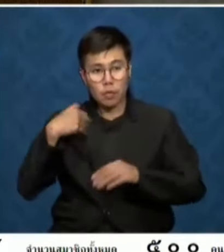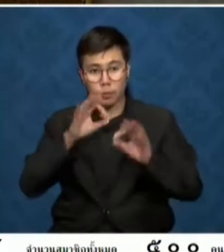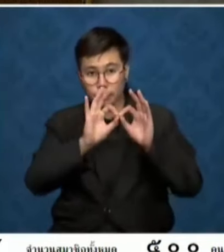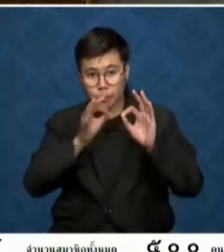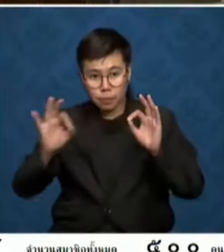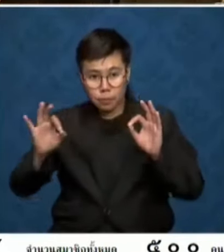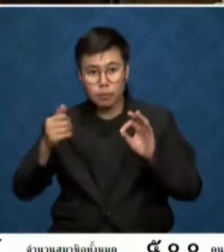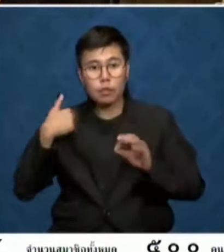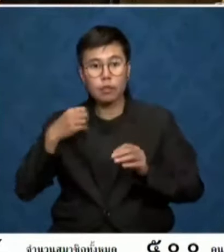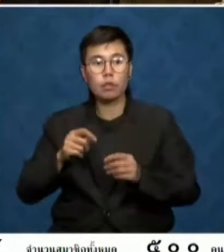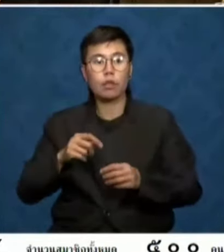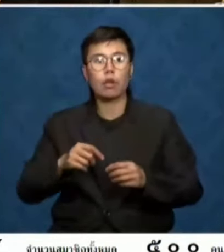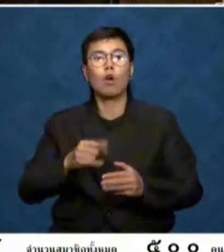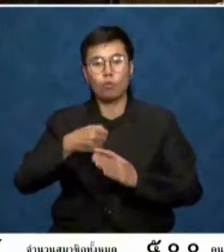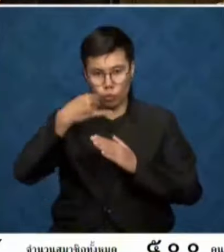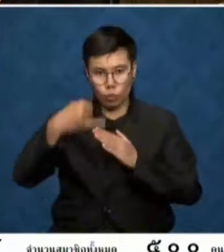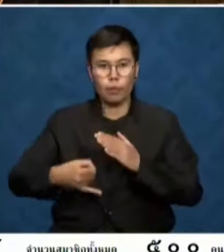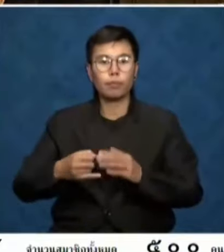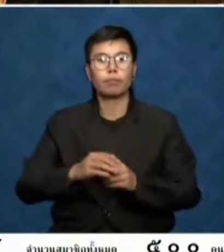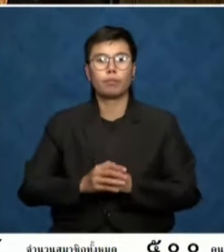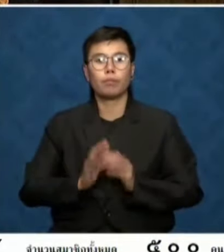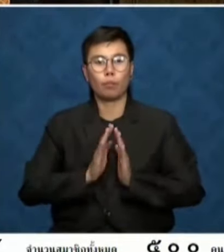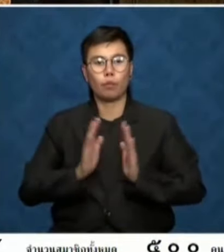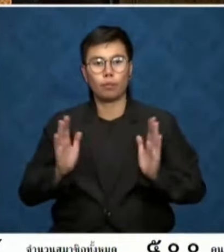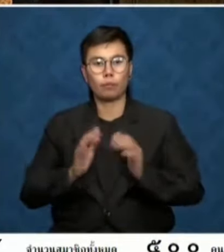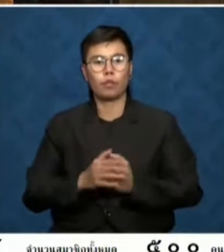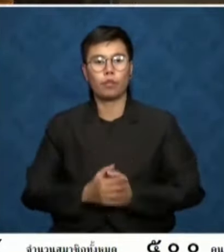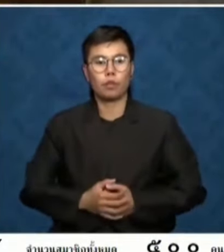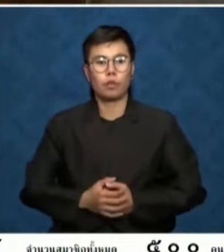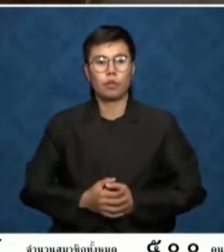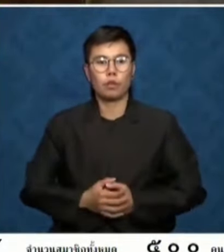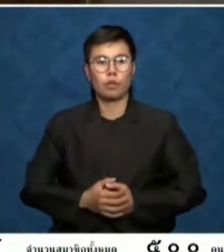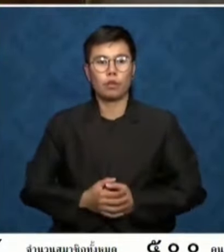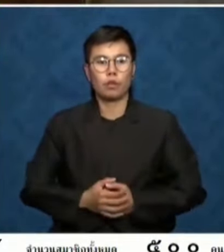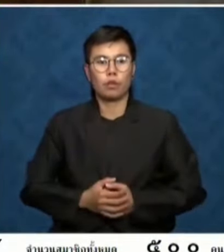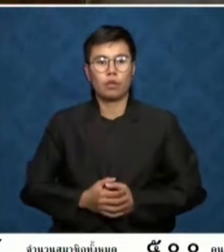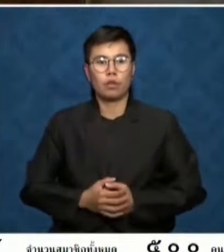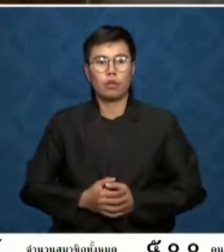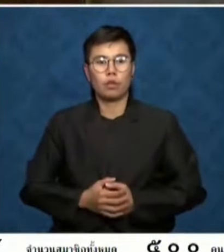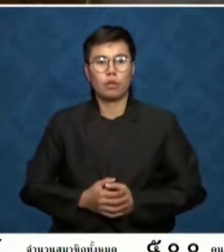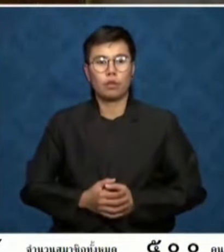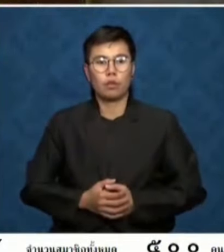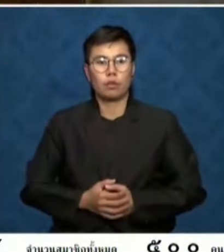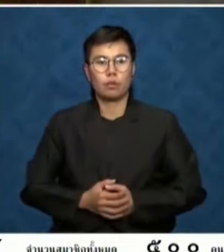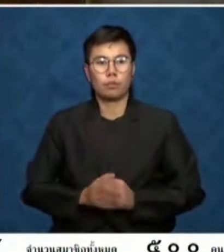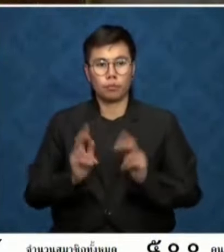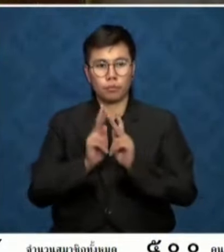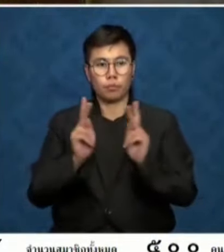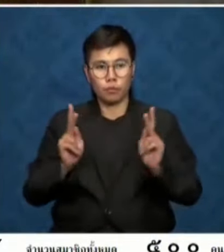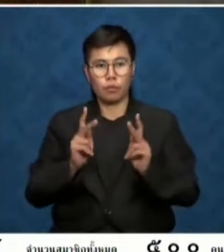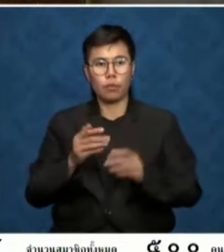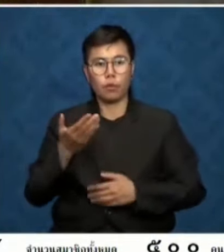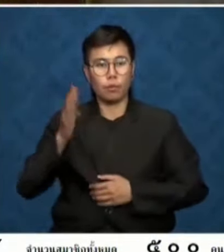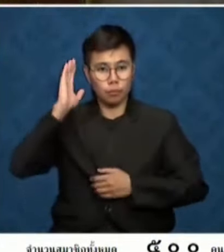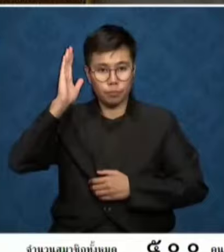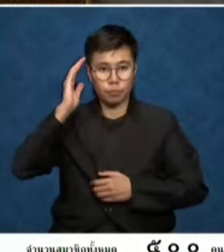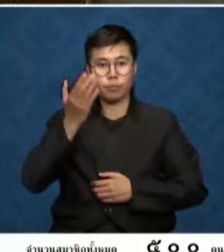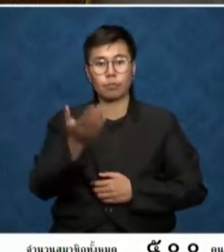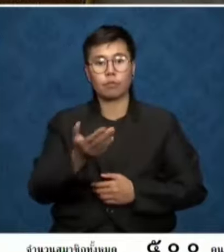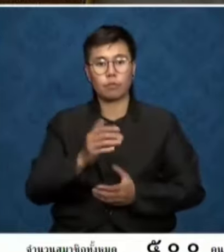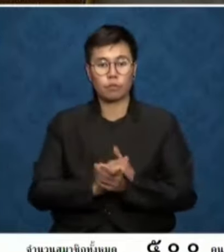ครับ ไม่มีครับขอจบแค่นี้ครับขอบคุณครับ ขอบคุณครับต่อไปเป็นกรรมการอีกท่านหนึ่งที่ขอสงวนความเห็นนะครับเชิญท่